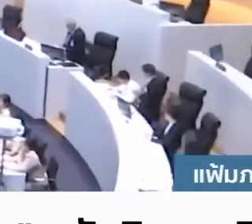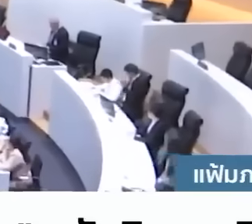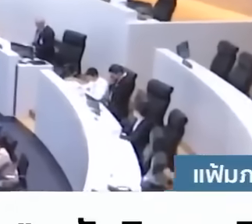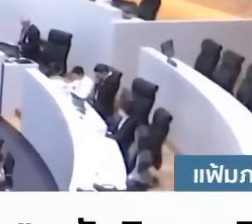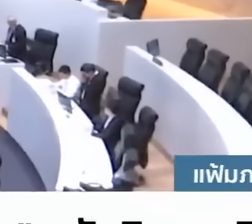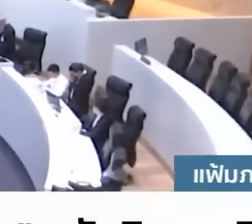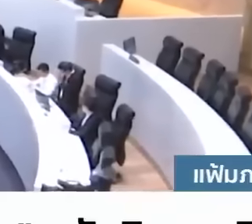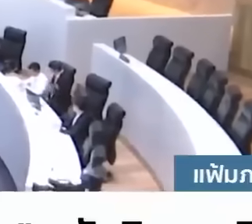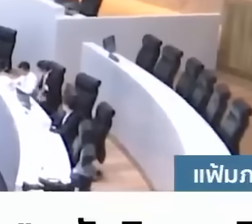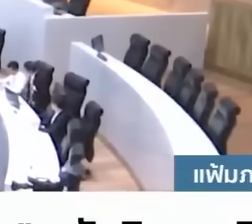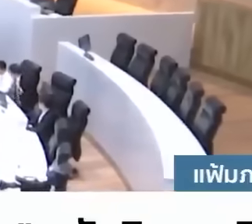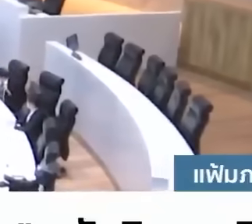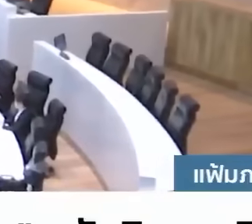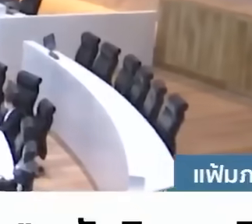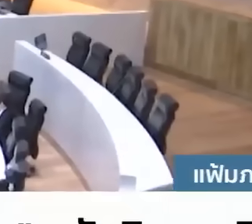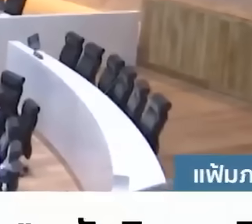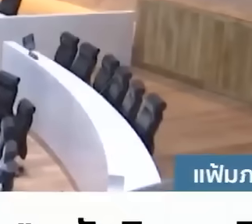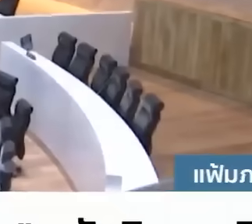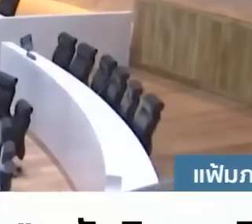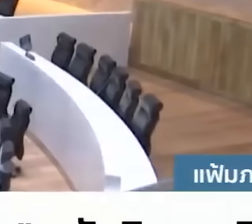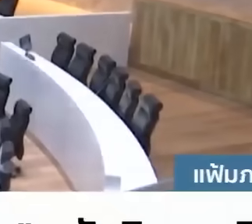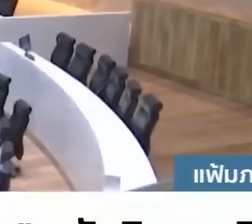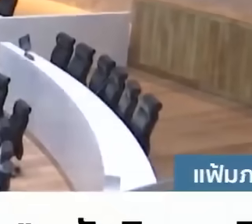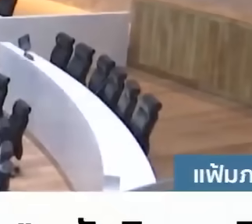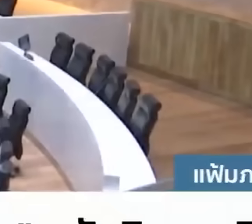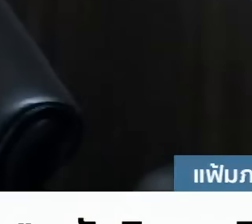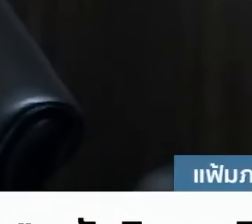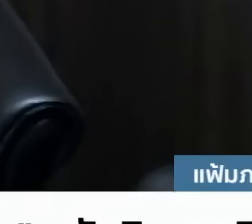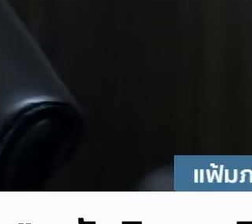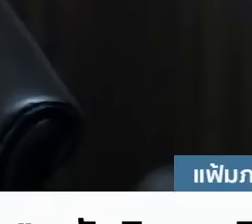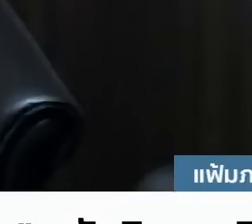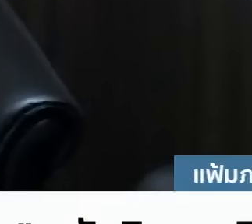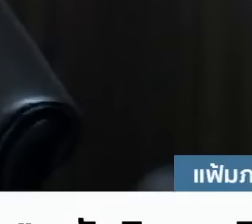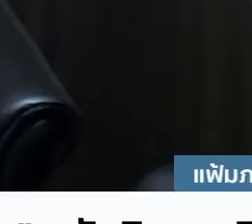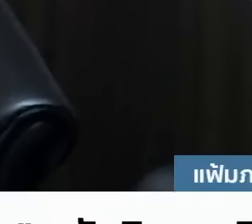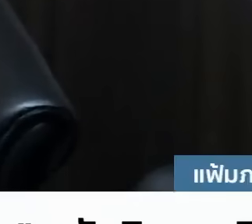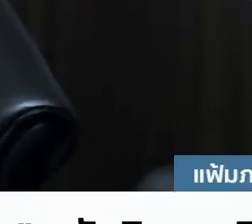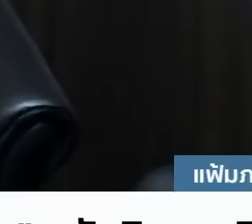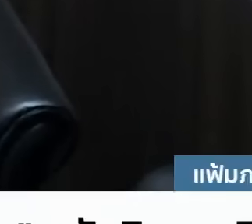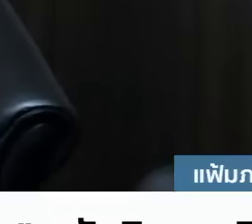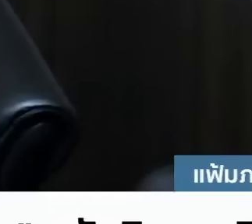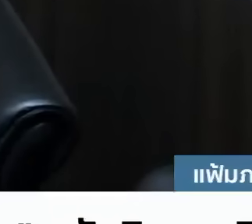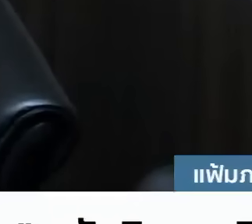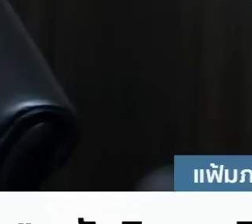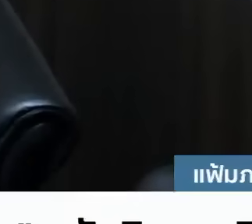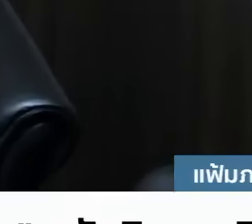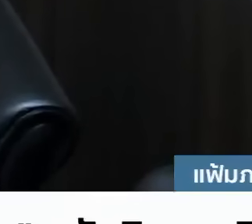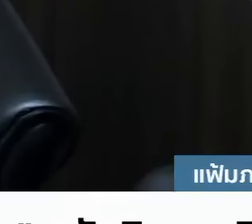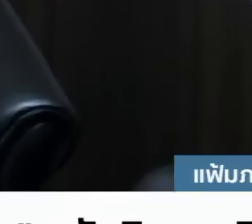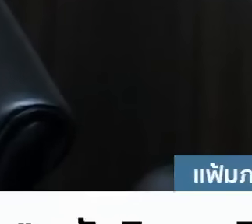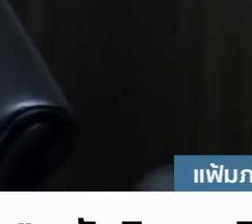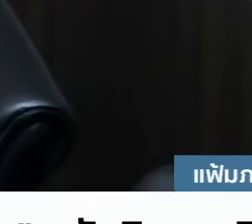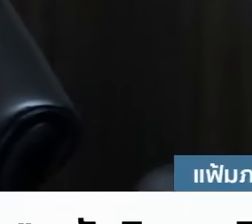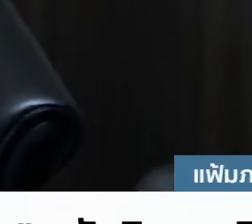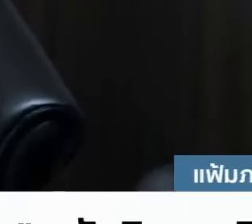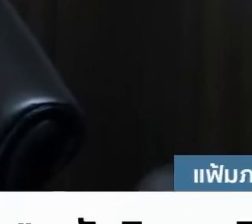เลือกนายพิธาลิ้มเจริญรัตน์หัวหน้าพรรคก้าวไกลให้เป็นนายกรัฐมนตรีก็ควรจะยกเลิกมาตราดังกล่าวซะก็เลยมองว่าการปฏิ